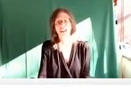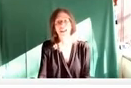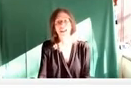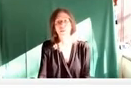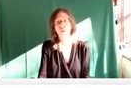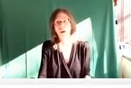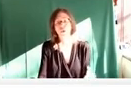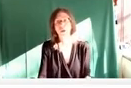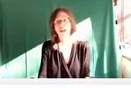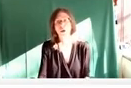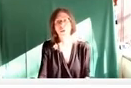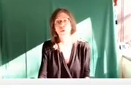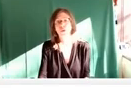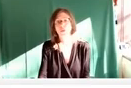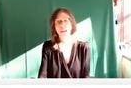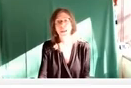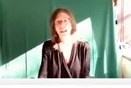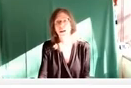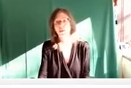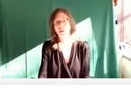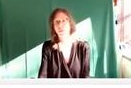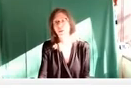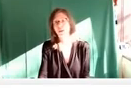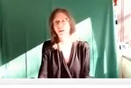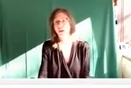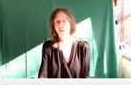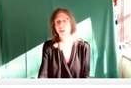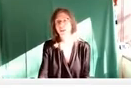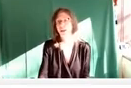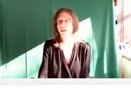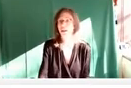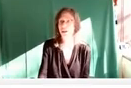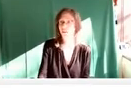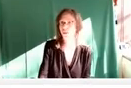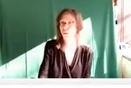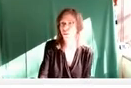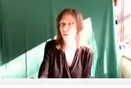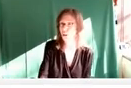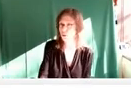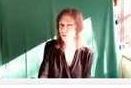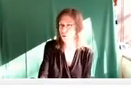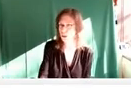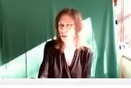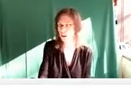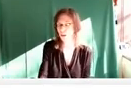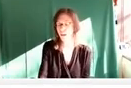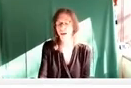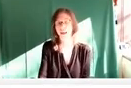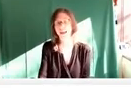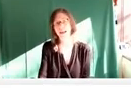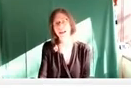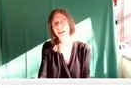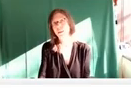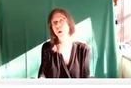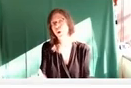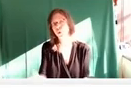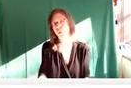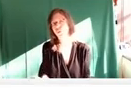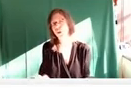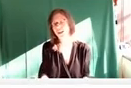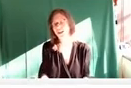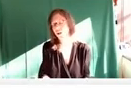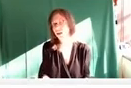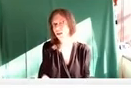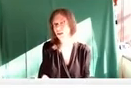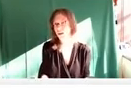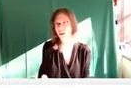Donc, pour assurer la reproductibilité, en fait, aussi, il faudrait peut-être s'entendre avant tout sur qu'est-ce que ça veut dire. Et les débats qu'on trouve